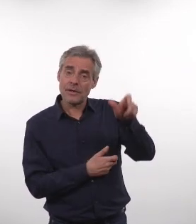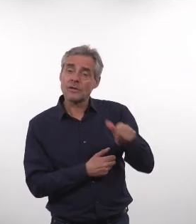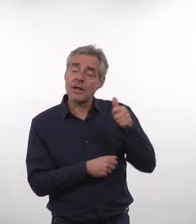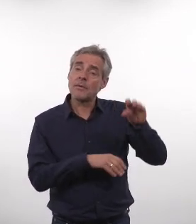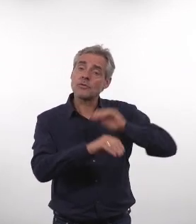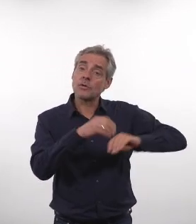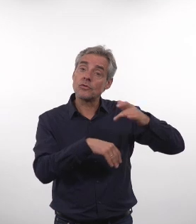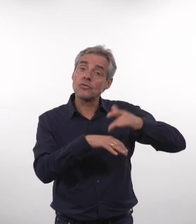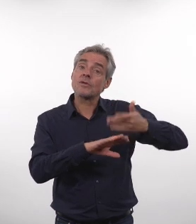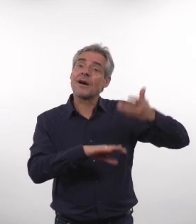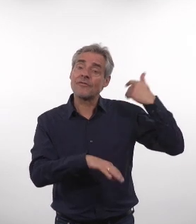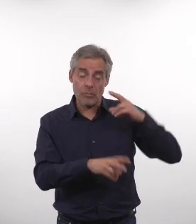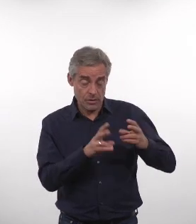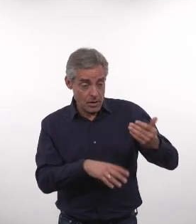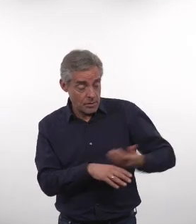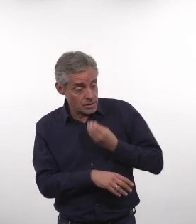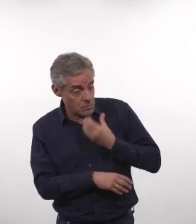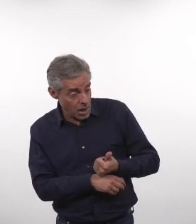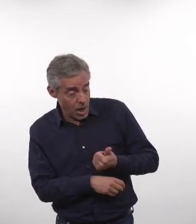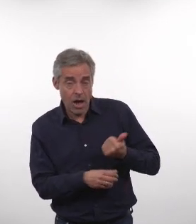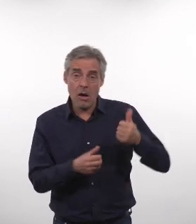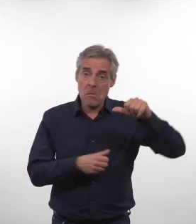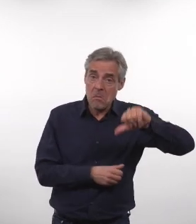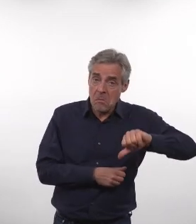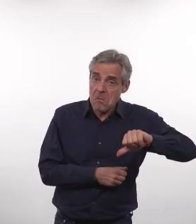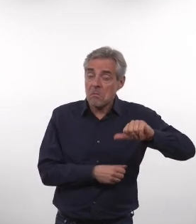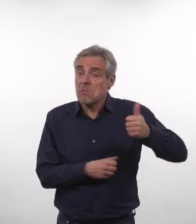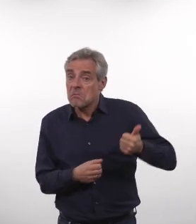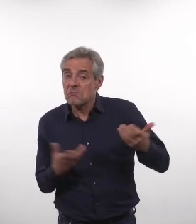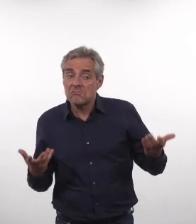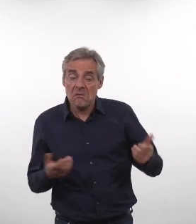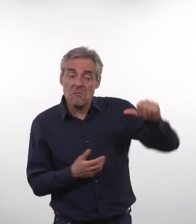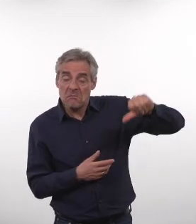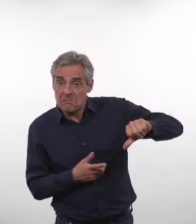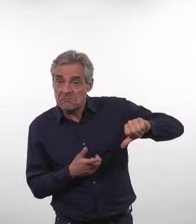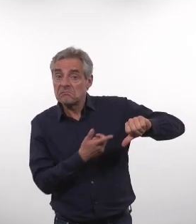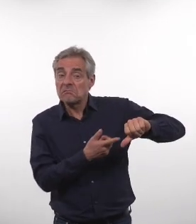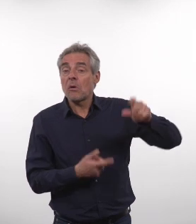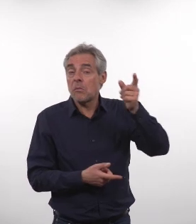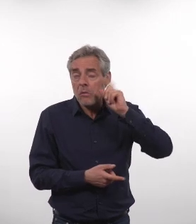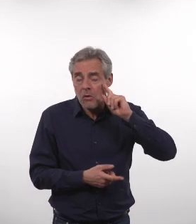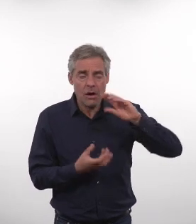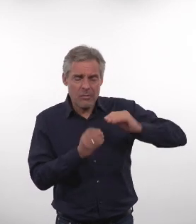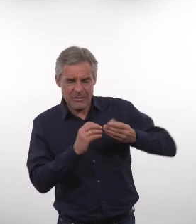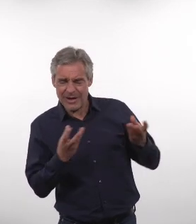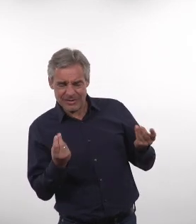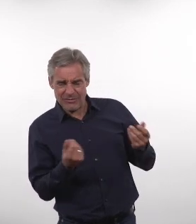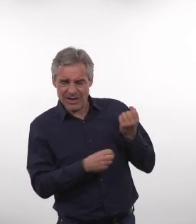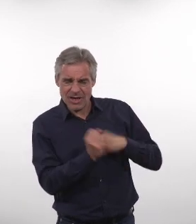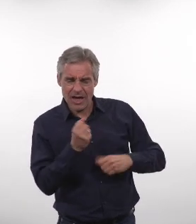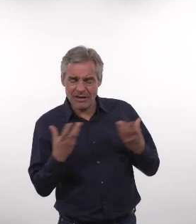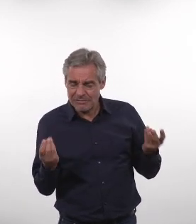soin, est-ce que ça s'était bien passé? Est-ce que ça s'était mal passé? Si ça s'est s'est mal passé, pourquoi, voilà, est-ce